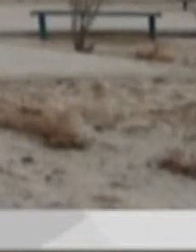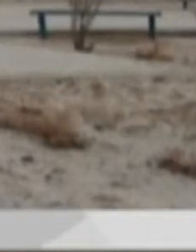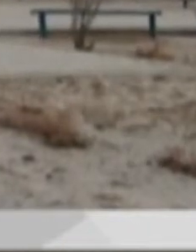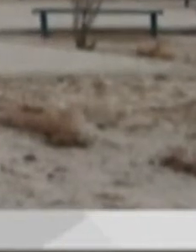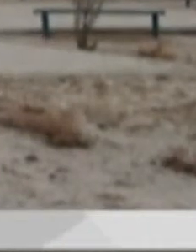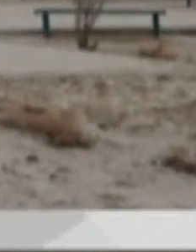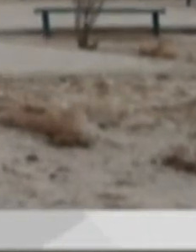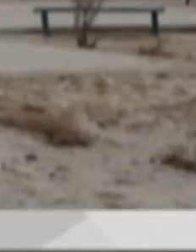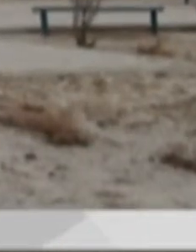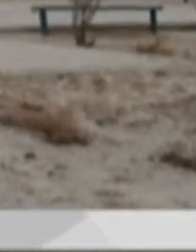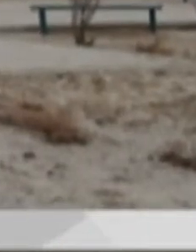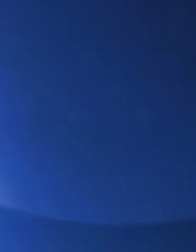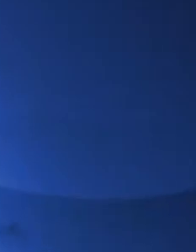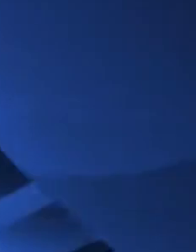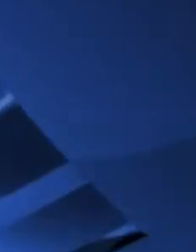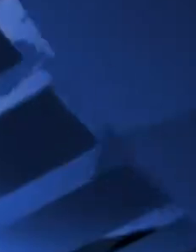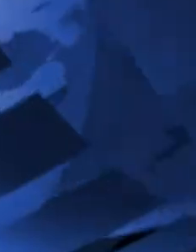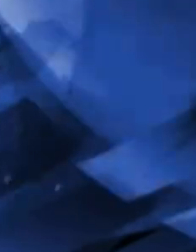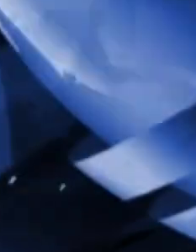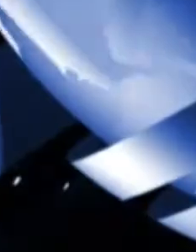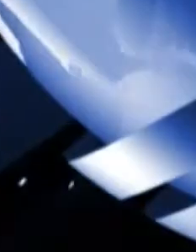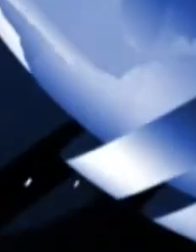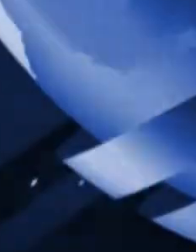Қарабаев, өңір жаңалықтары.